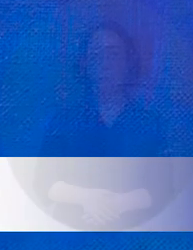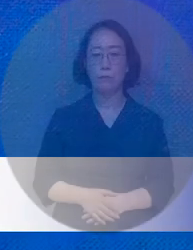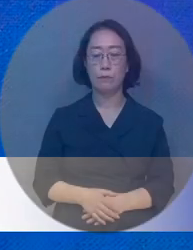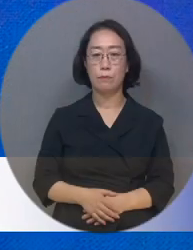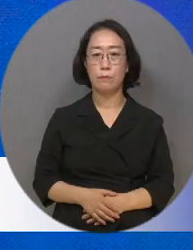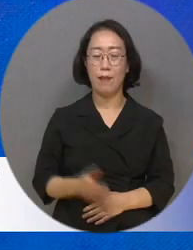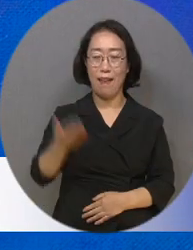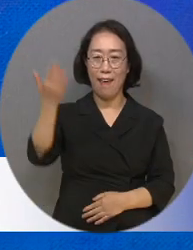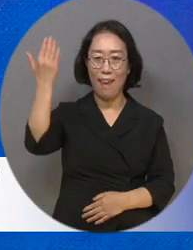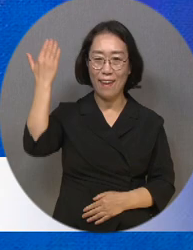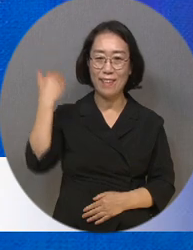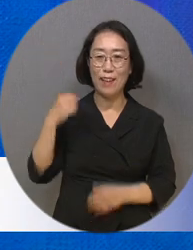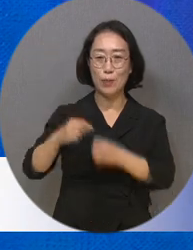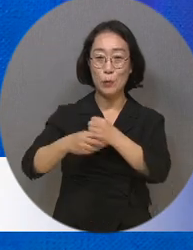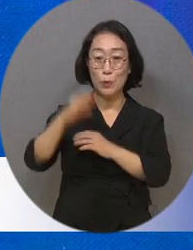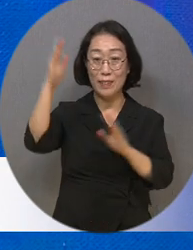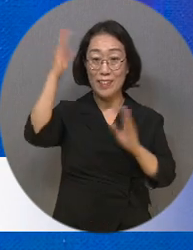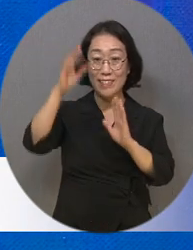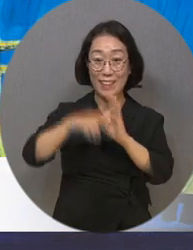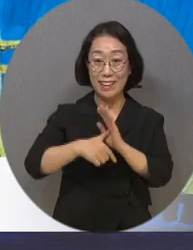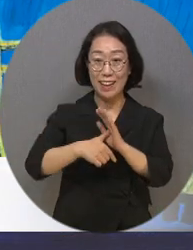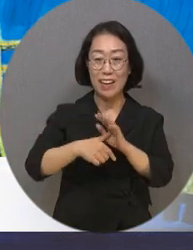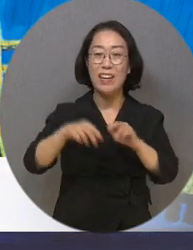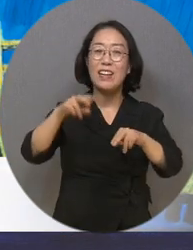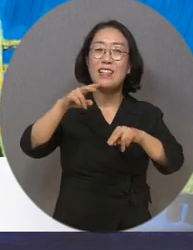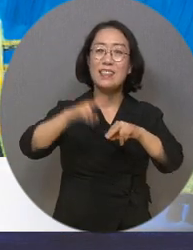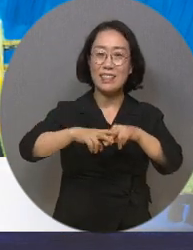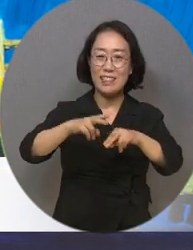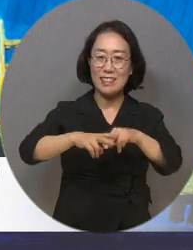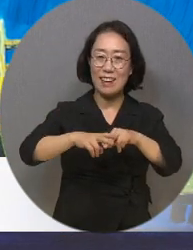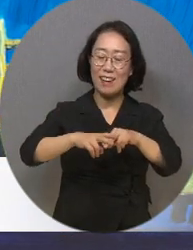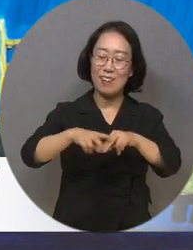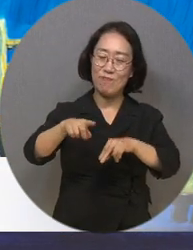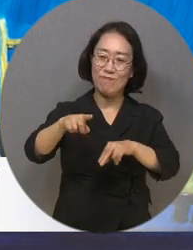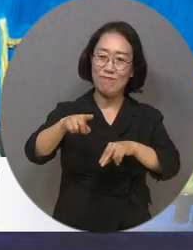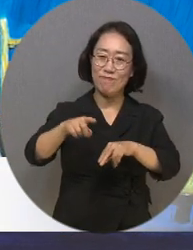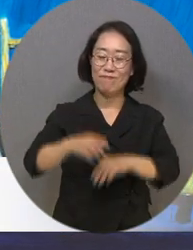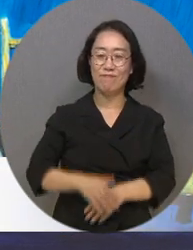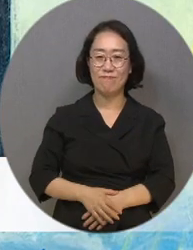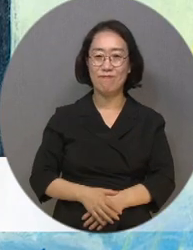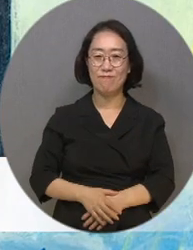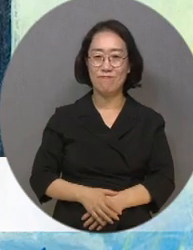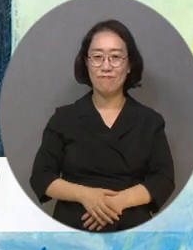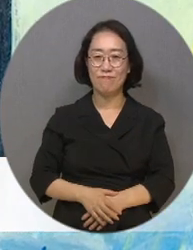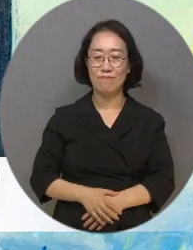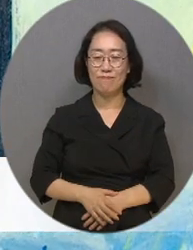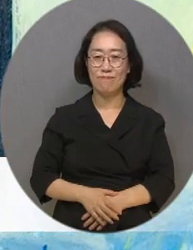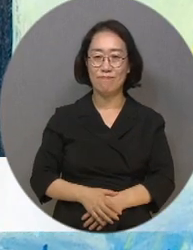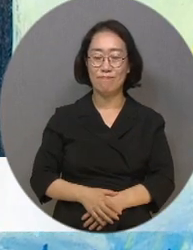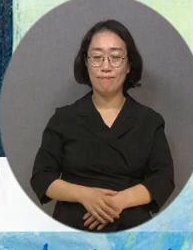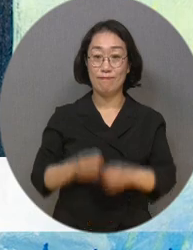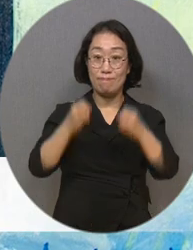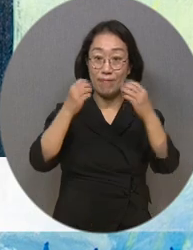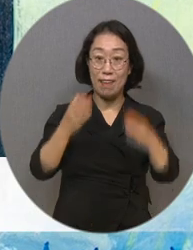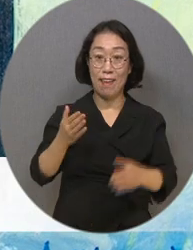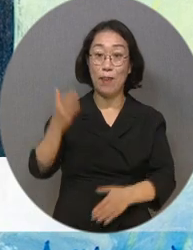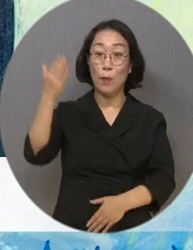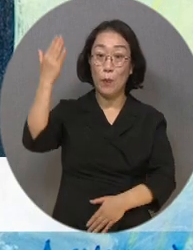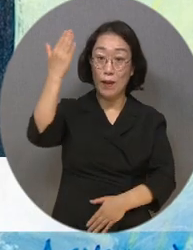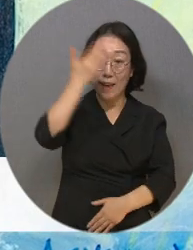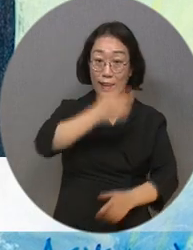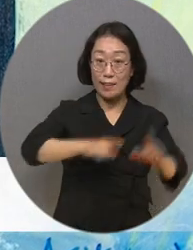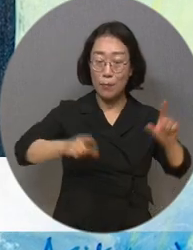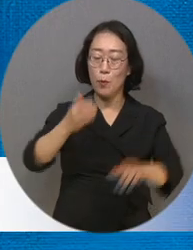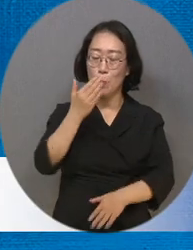오래전 초등학교 교실에서 우리가 앉았던 추억의 정겨운 의자. 모던하고 군더더기 없는